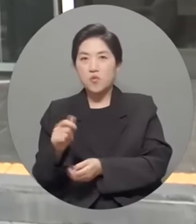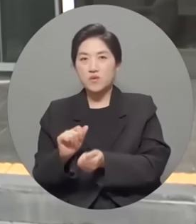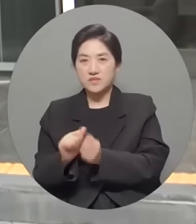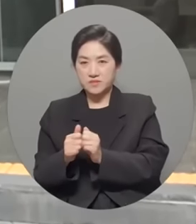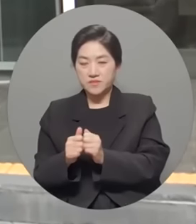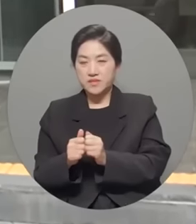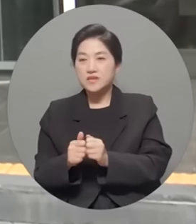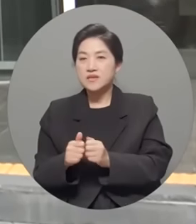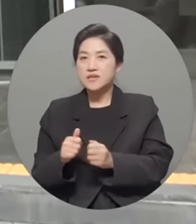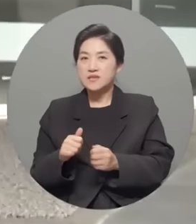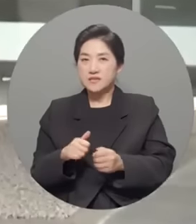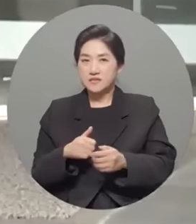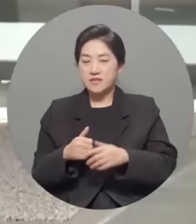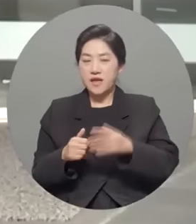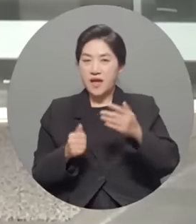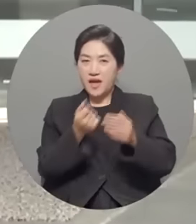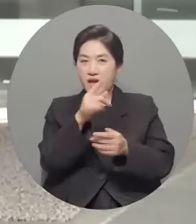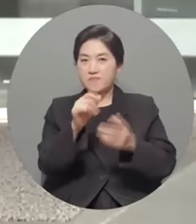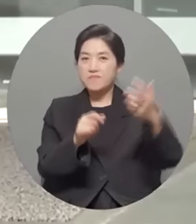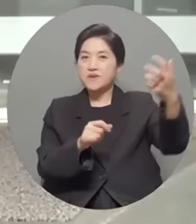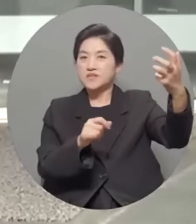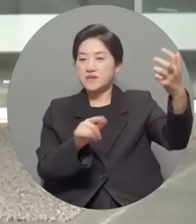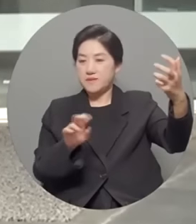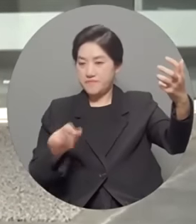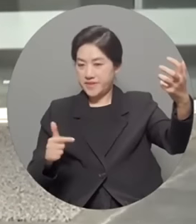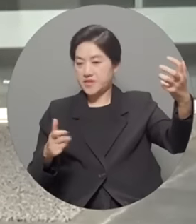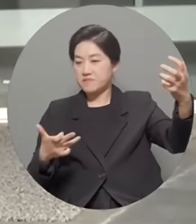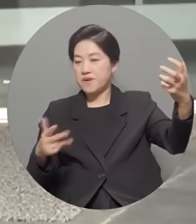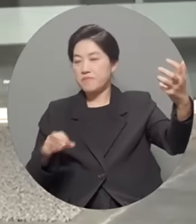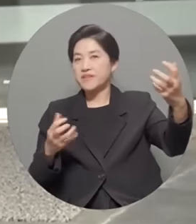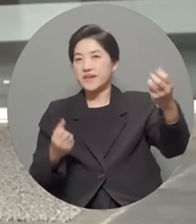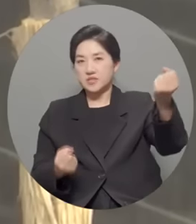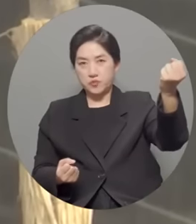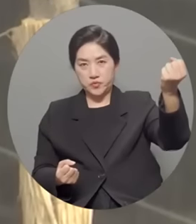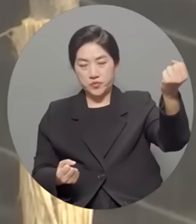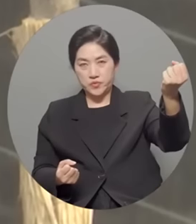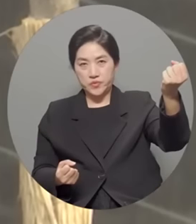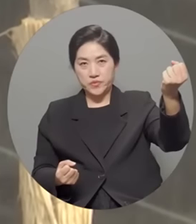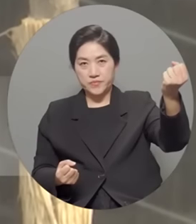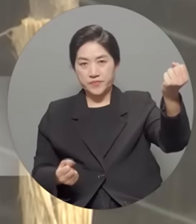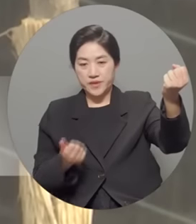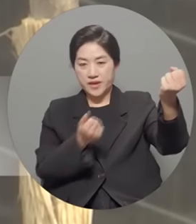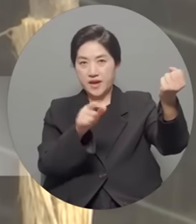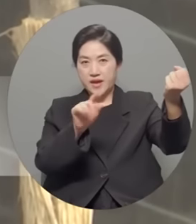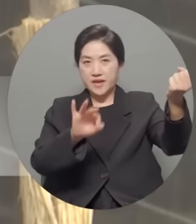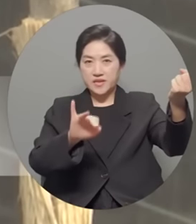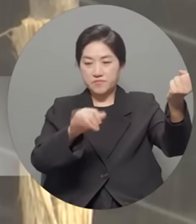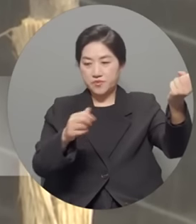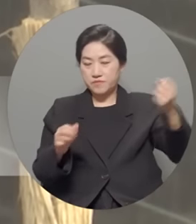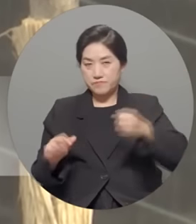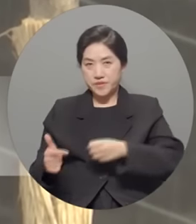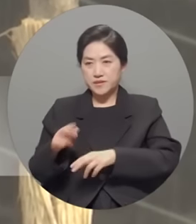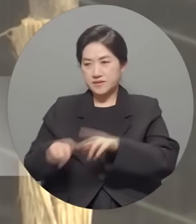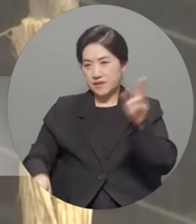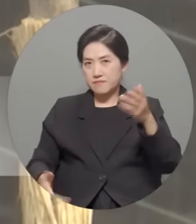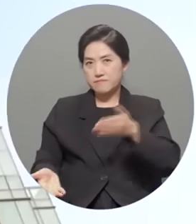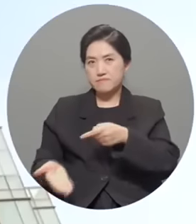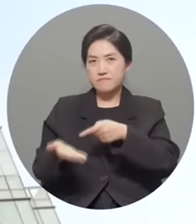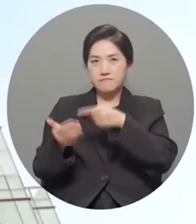하이브가 80%, 민 대표가 18%를 갖고 있습니다. 하이브는 민 대표의 사임을